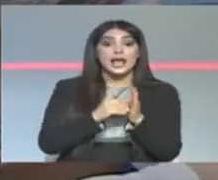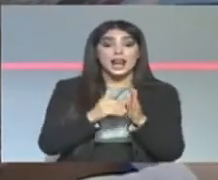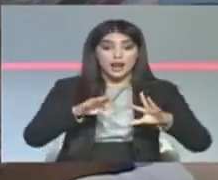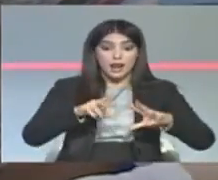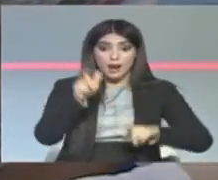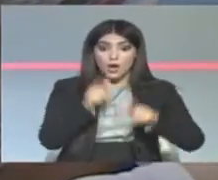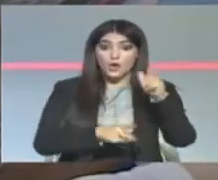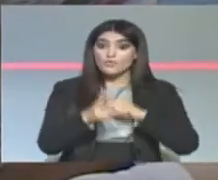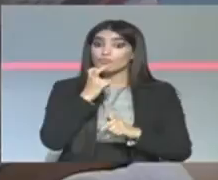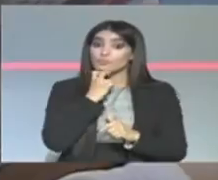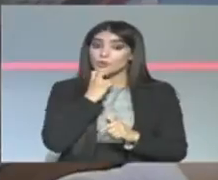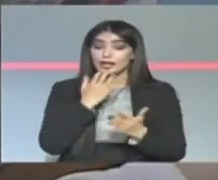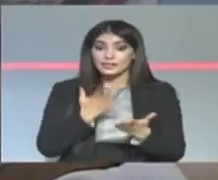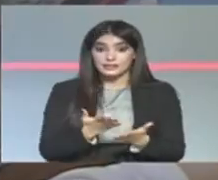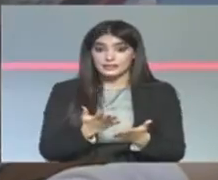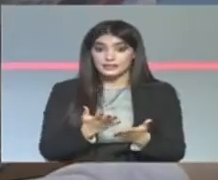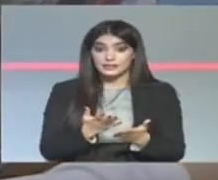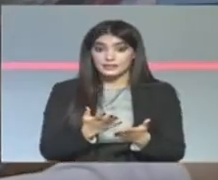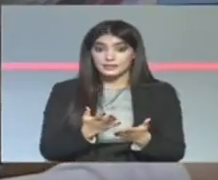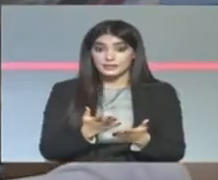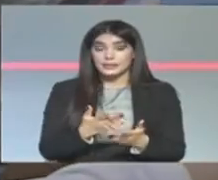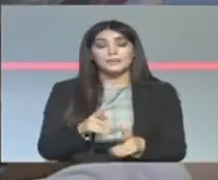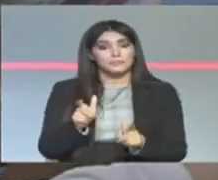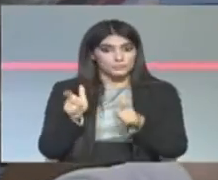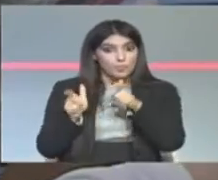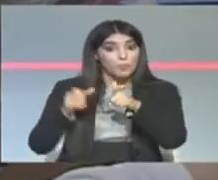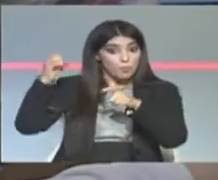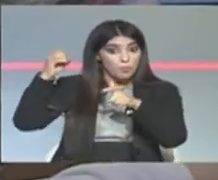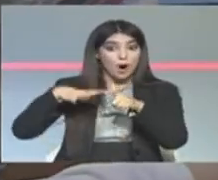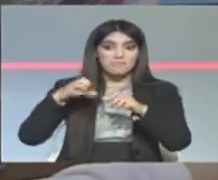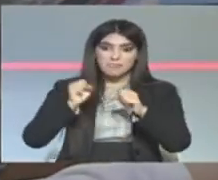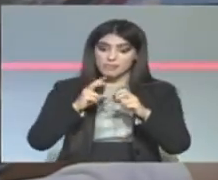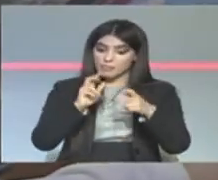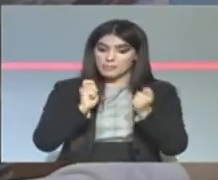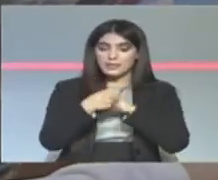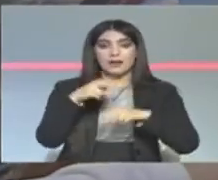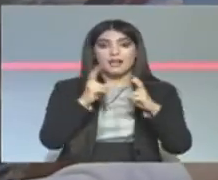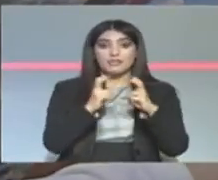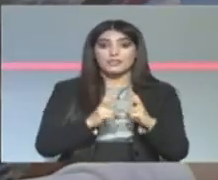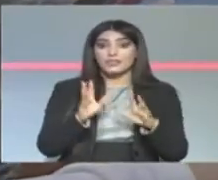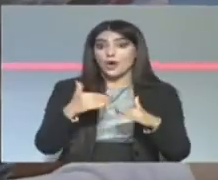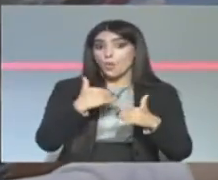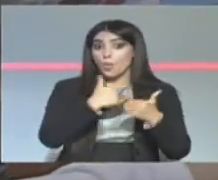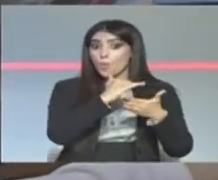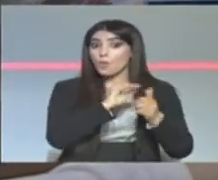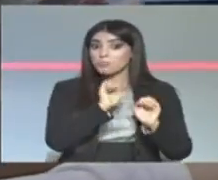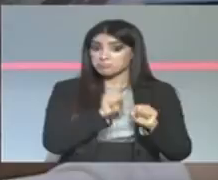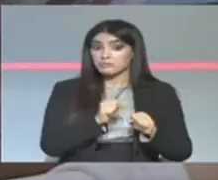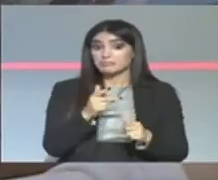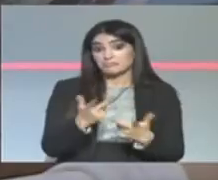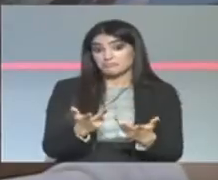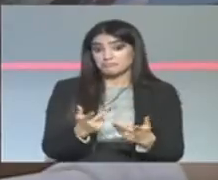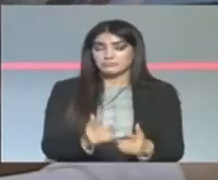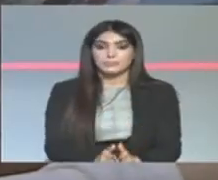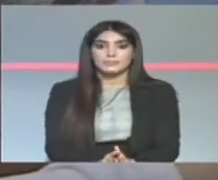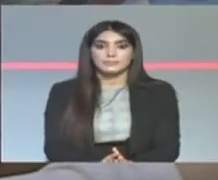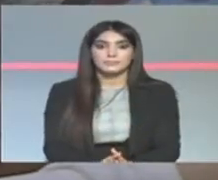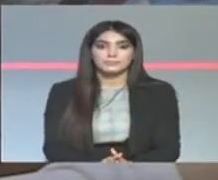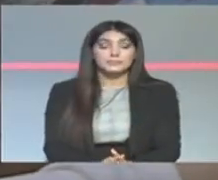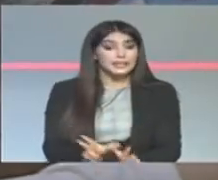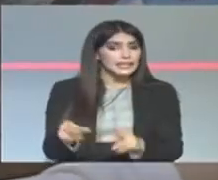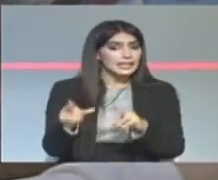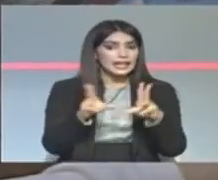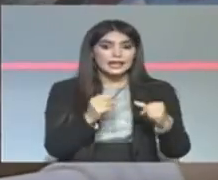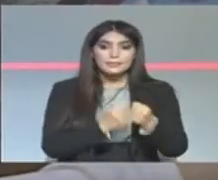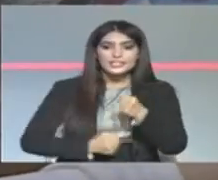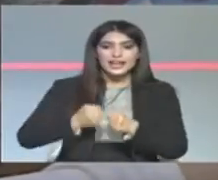بالنسبه للانتفاع بها على مستوى ال المباني يمكن من احداث